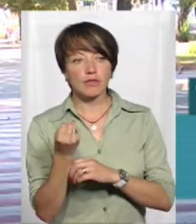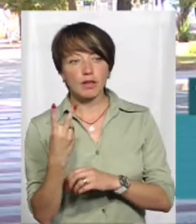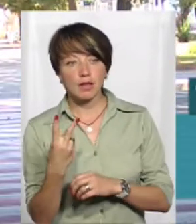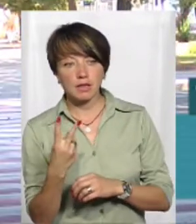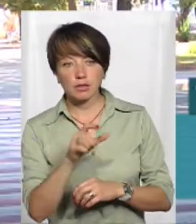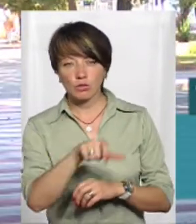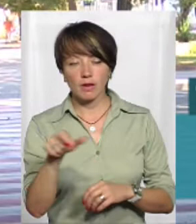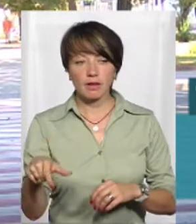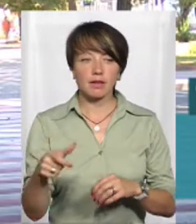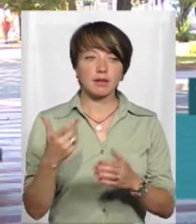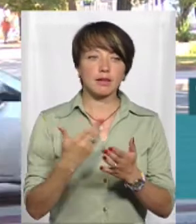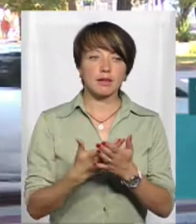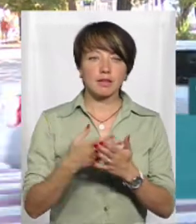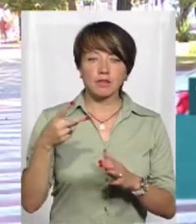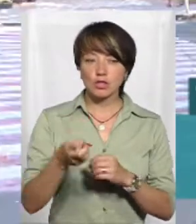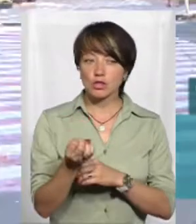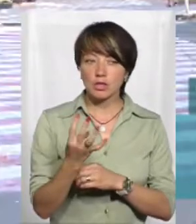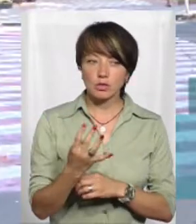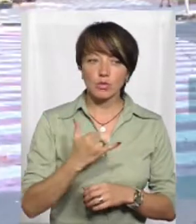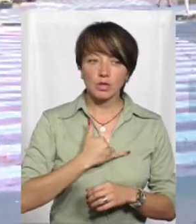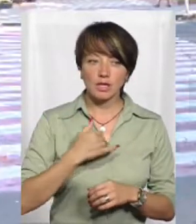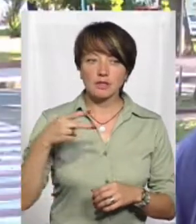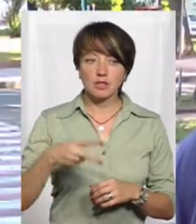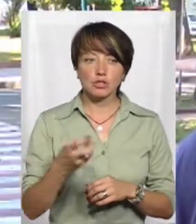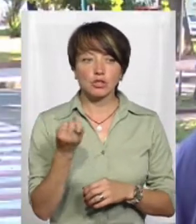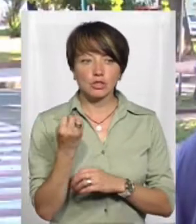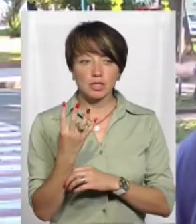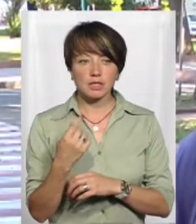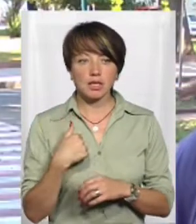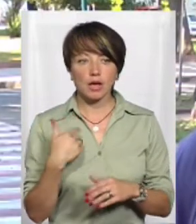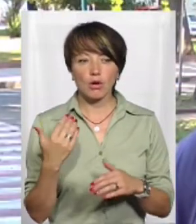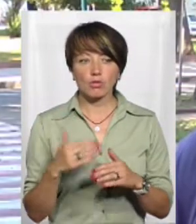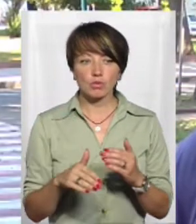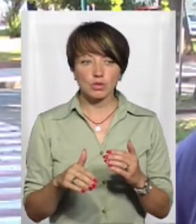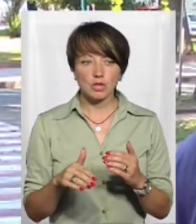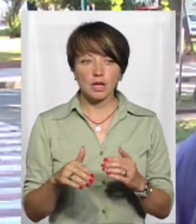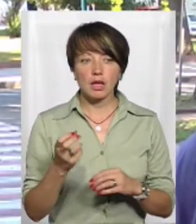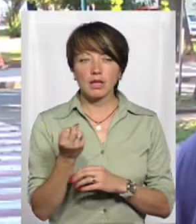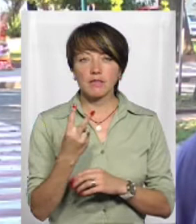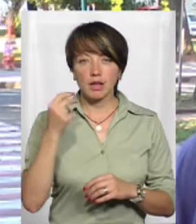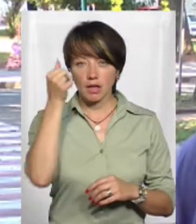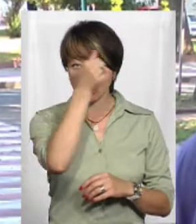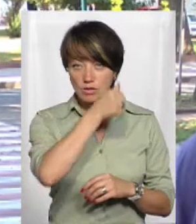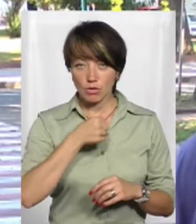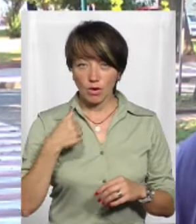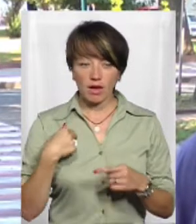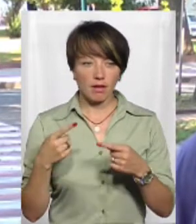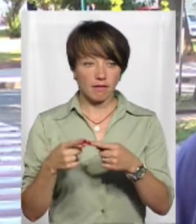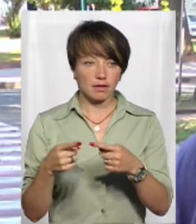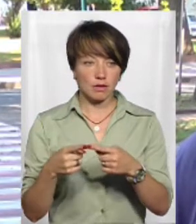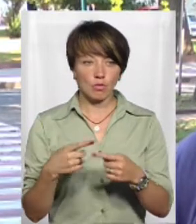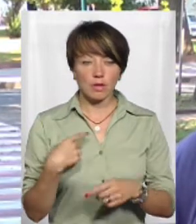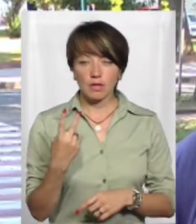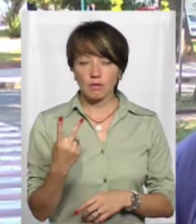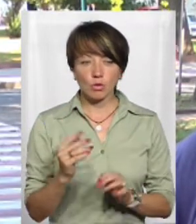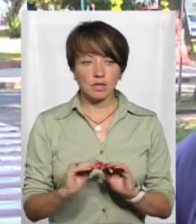2012-му, в третіх 2014-му, у нас 2014-му. Я вже 12 років я вже знімаю квартиру. У мене двоє